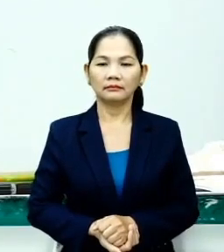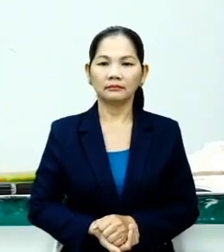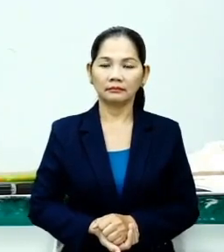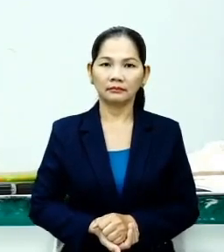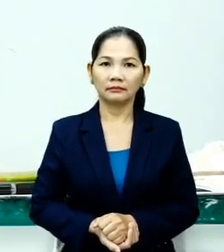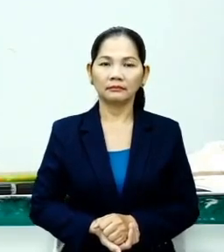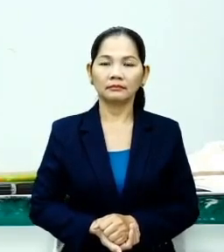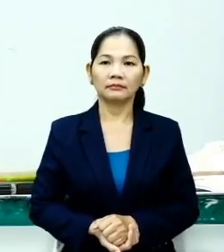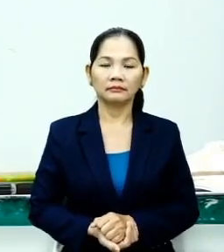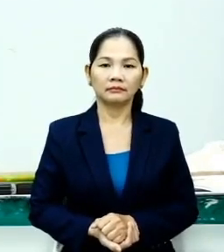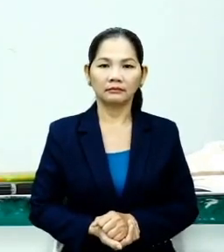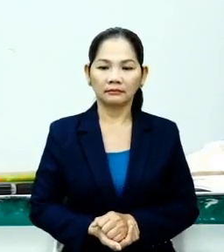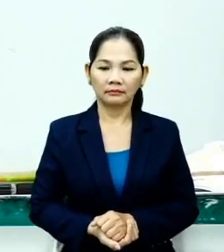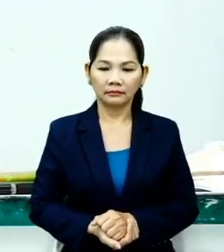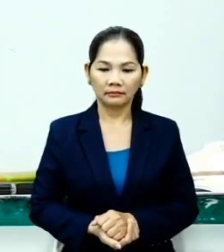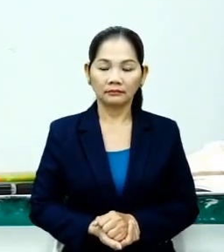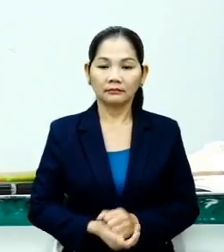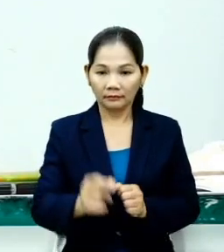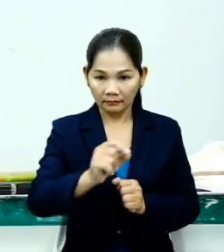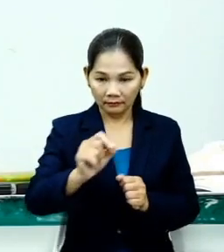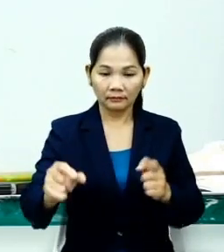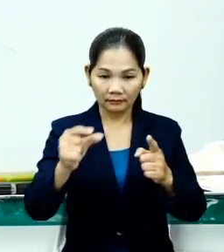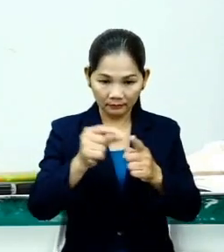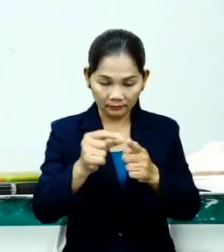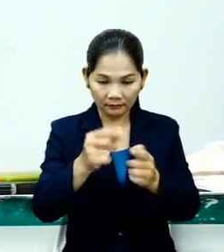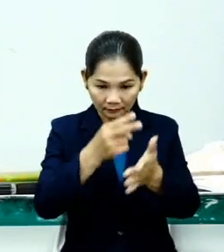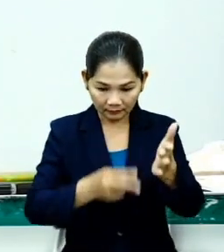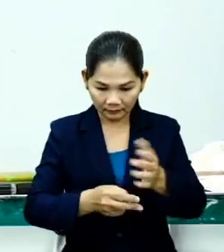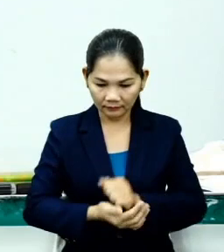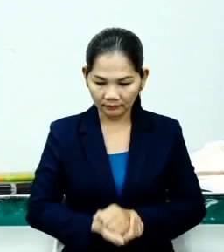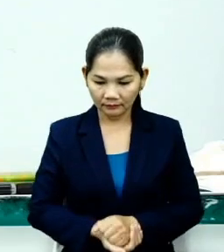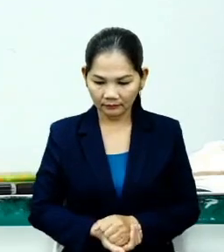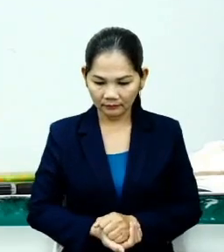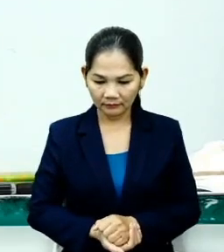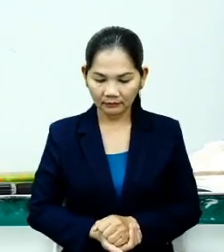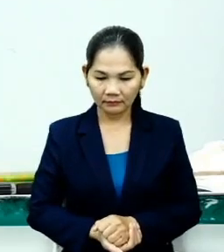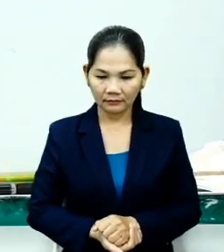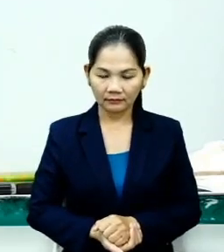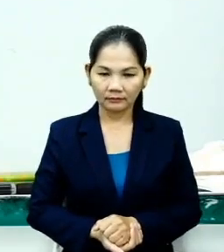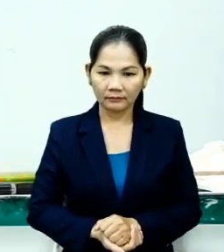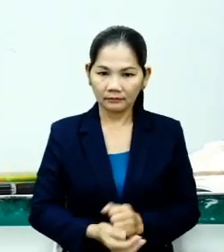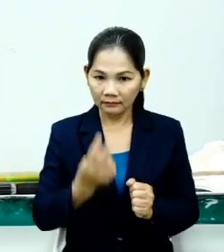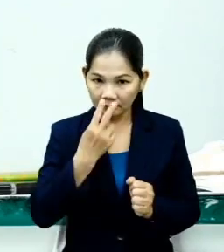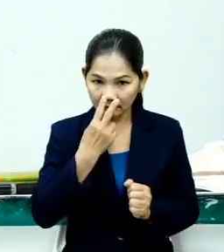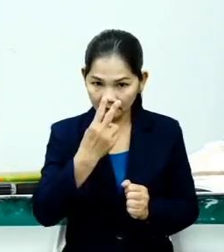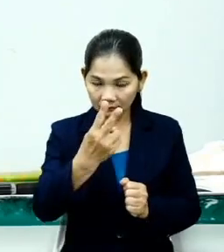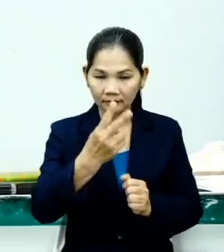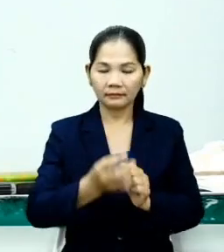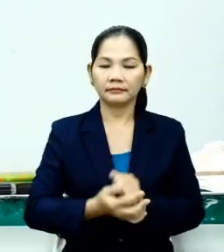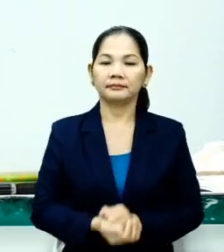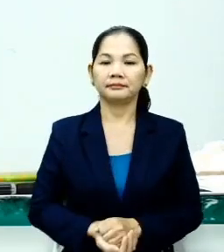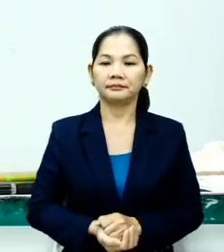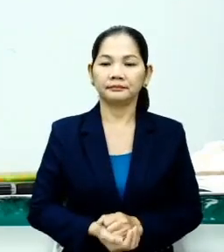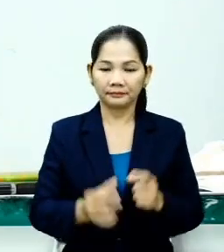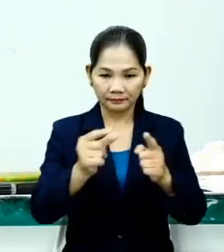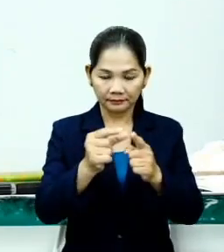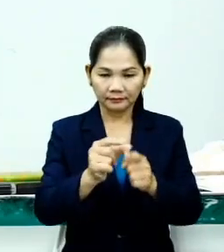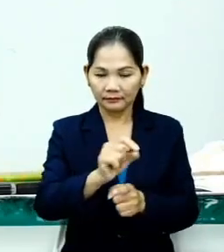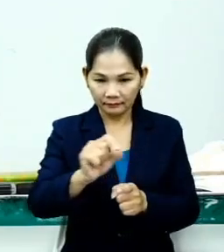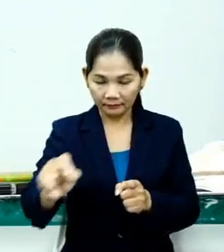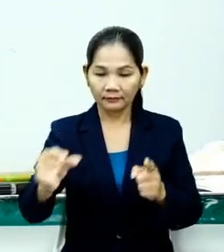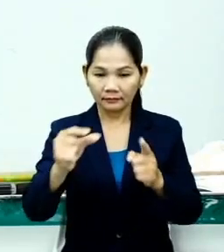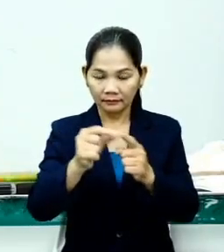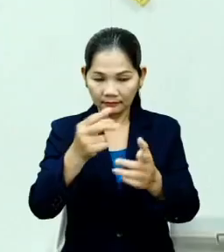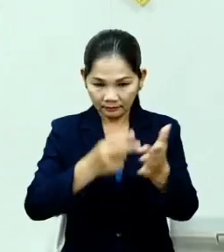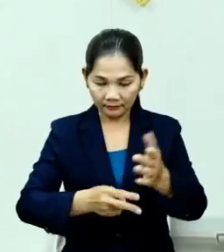Chà, ấy là con chạm mơ ta nè kru sa xe bị ở vầy nè con. Chà, là con chạm mơ tặng ăn kia. Ta bị nắng nè kru sa xe bị ở vầy.